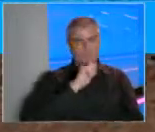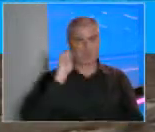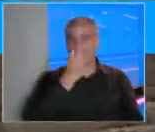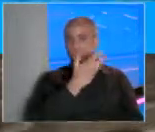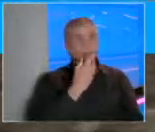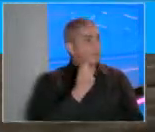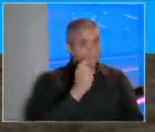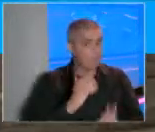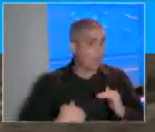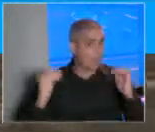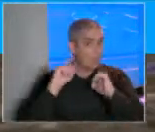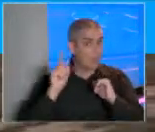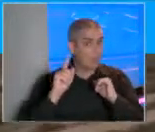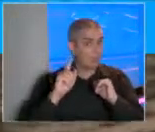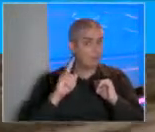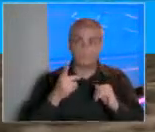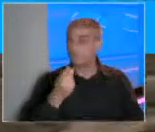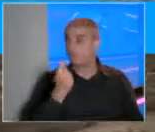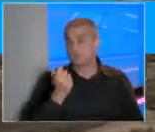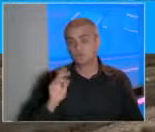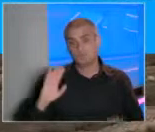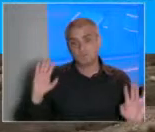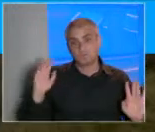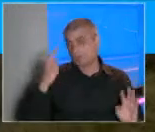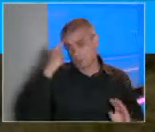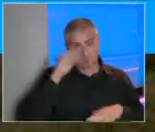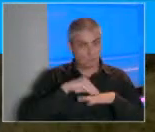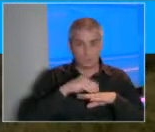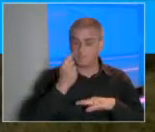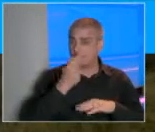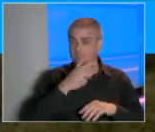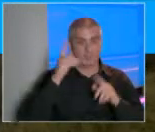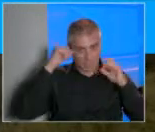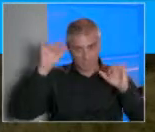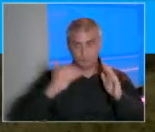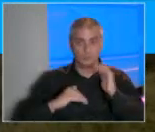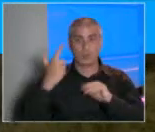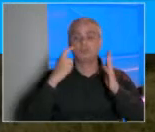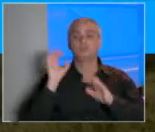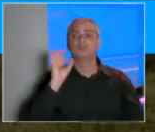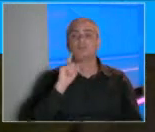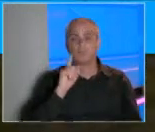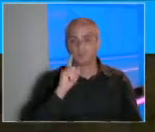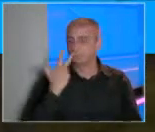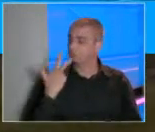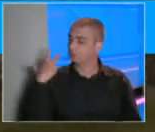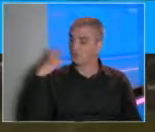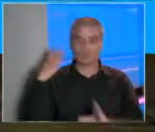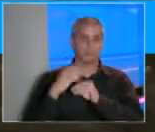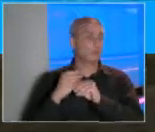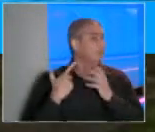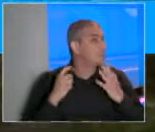השרון. והמחירים לא יעלו, אתה חושב מזה? לגבי המחירים שאתה אומר, אני לא יודע עד כמה אתה מותקן, אבל המחירים בקרני שומרון עלו ב-70% בשלוש שנים